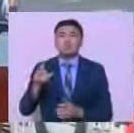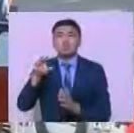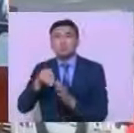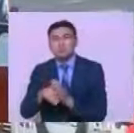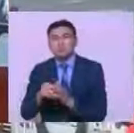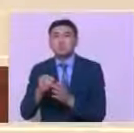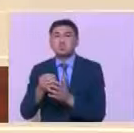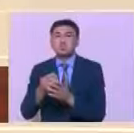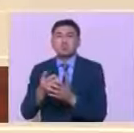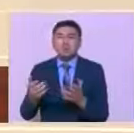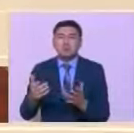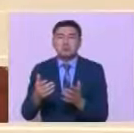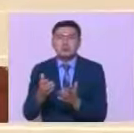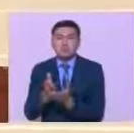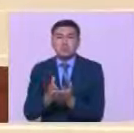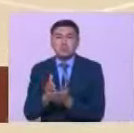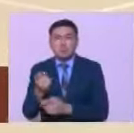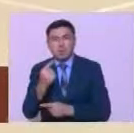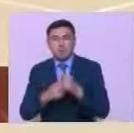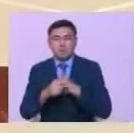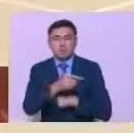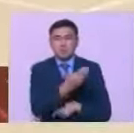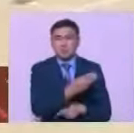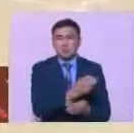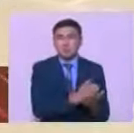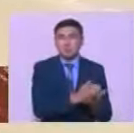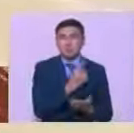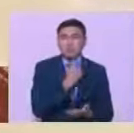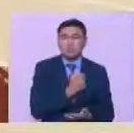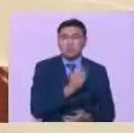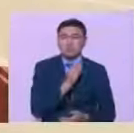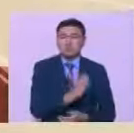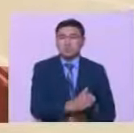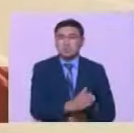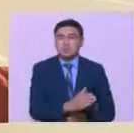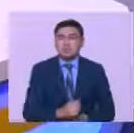әрі қызмет ету үшін оралады. Жұмазия Оразай, Надыржан Спандияр, Дидар.